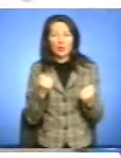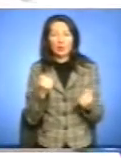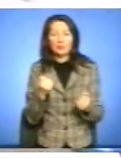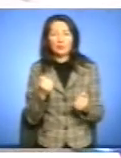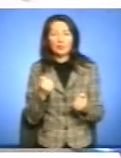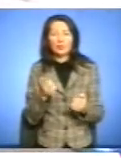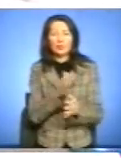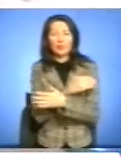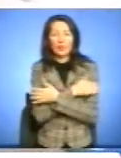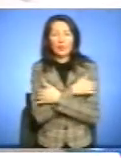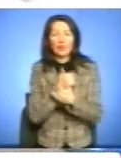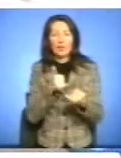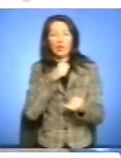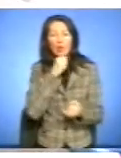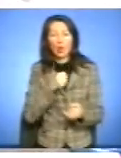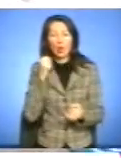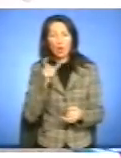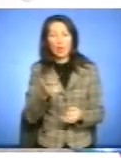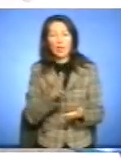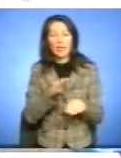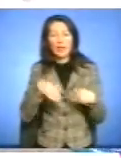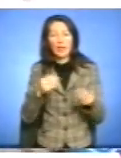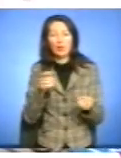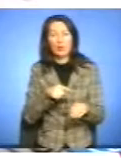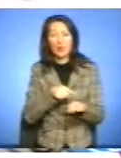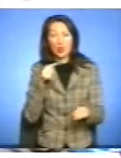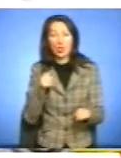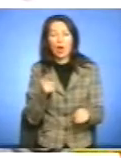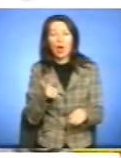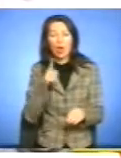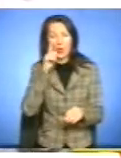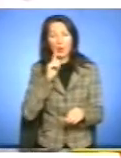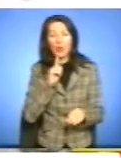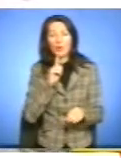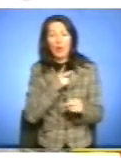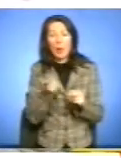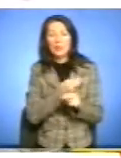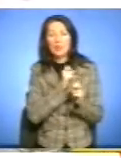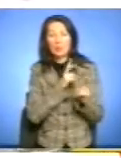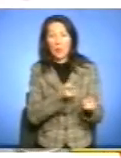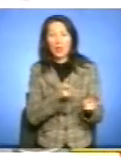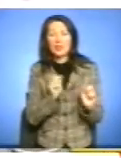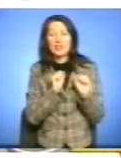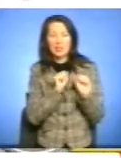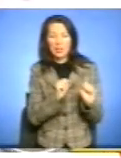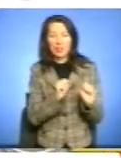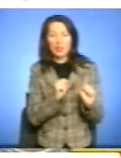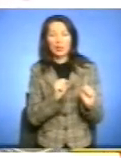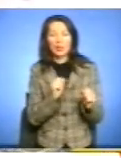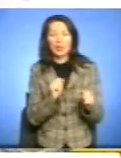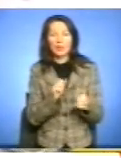Обійми для дорослої людини теж дають відчуття комфорту, відчуття безпеки, відчуття захищеності, відчуття приналежності до когось,